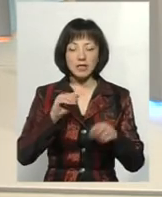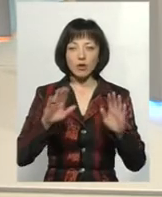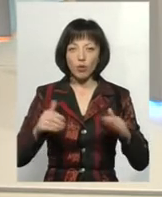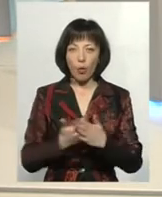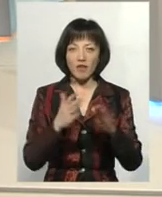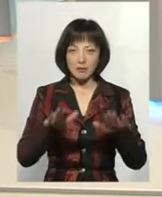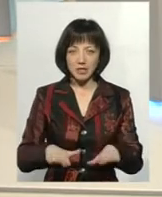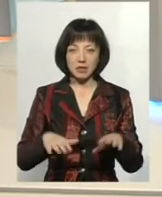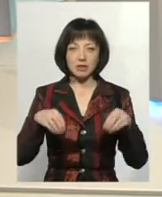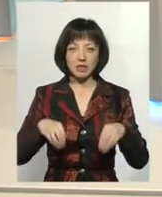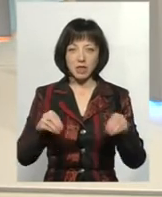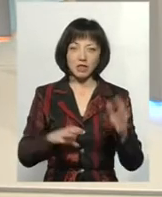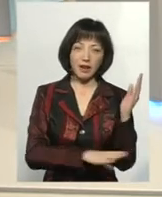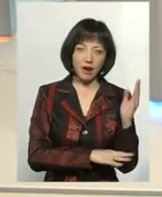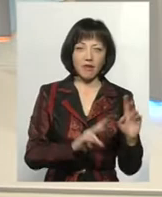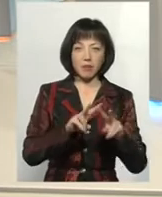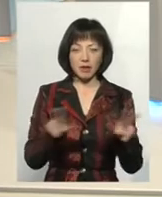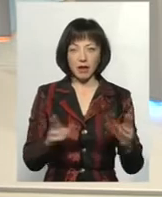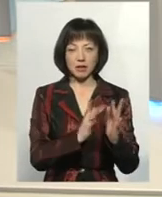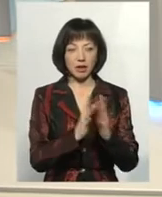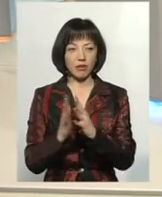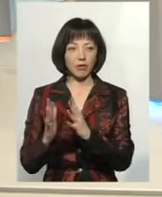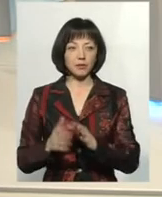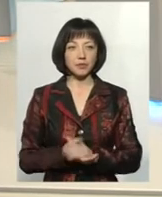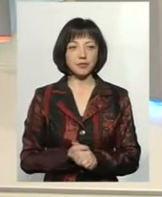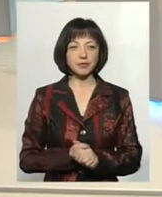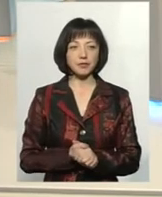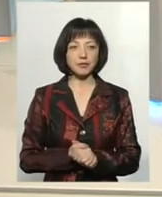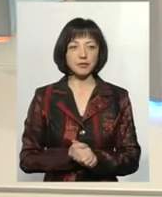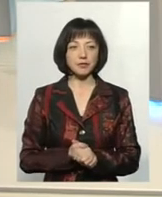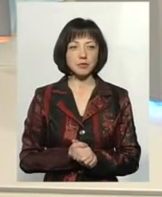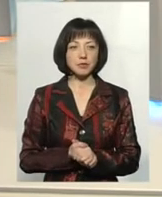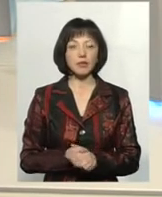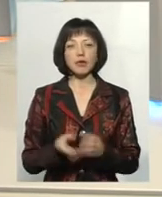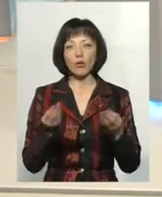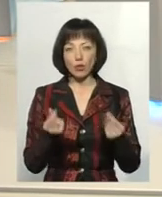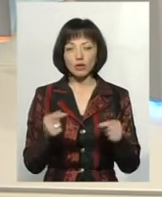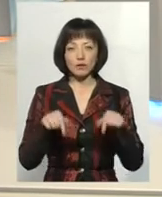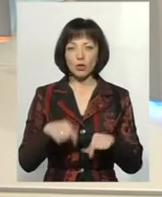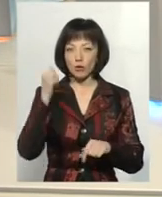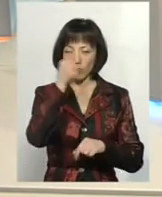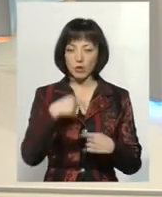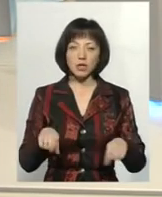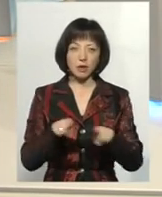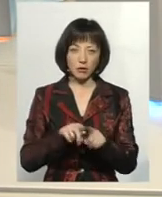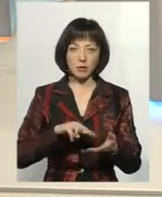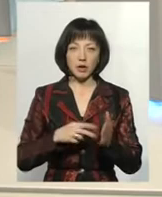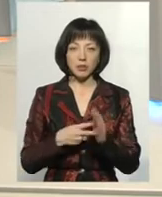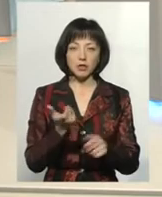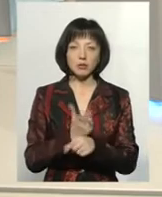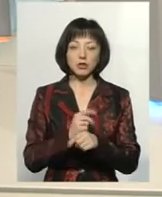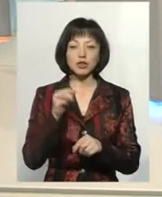місця засаджувати як деревами, так і створювати нові газони. І кошти вже в цьому році також передбачено більше,